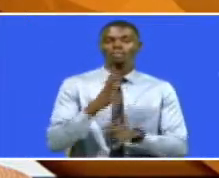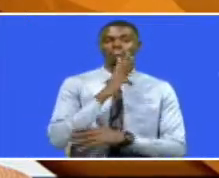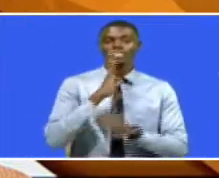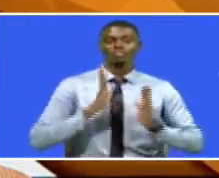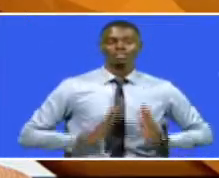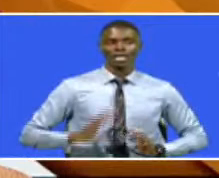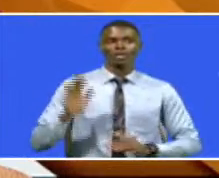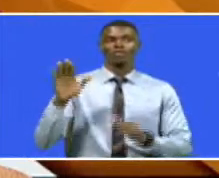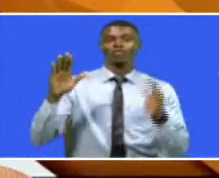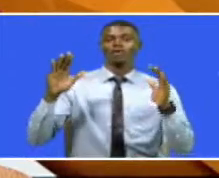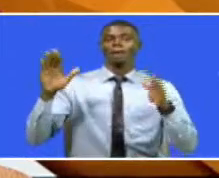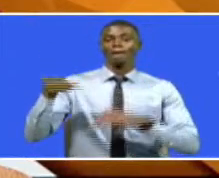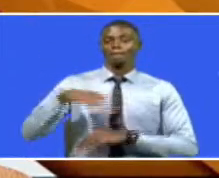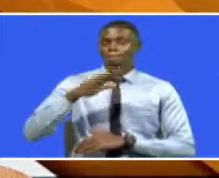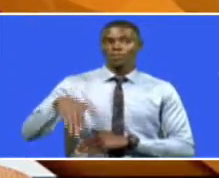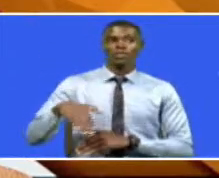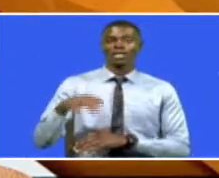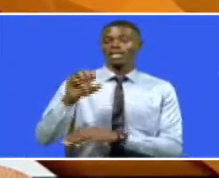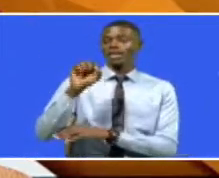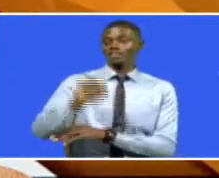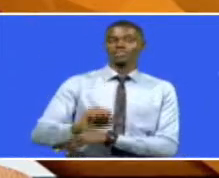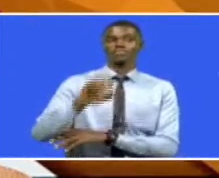la tano la Jumuiya ya Afrika ya Mashariki.